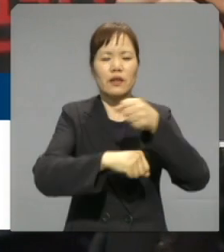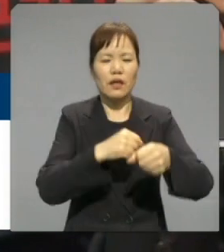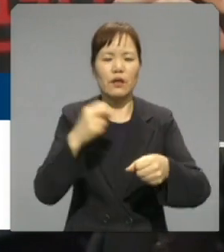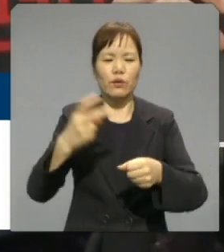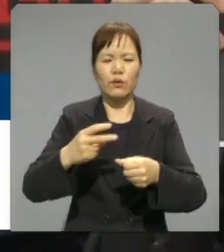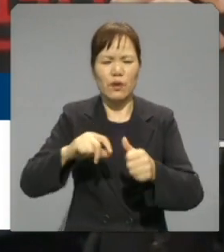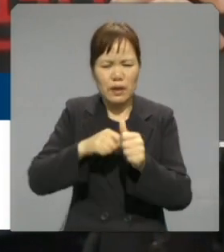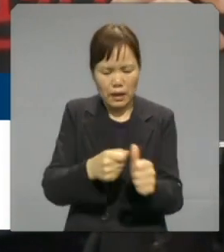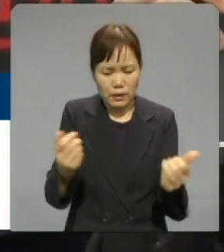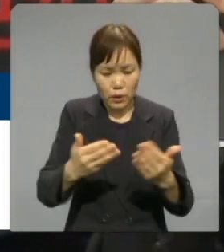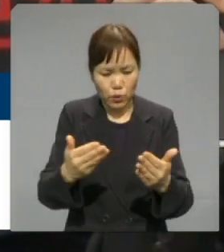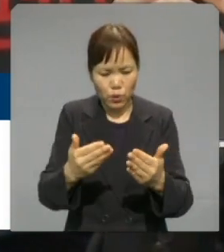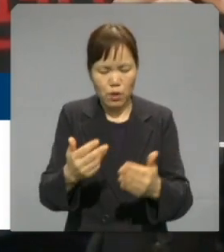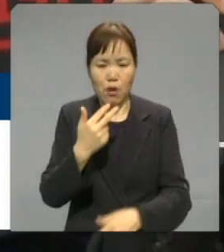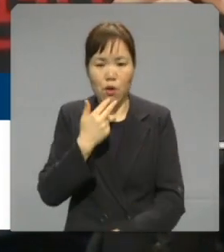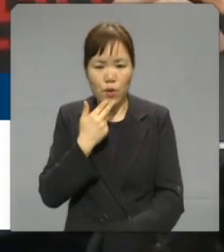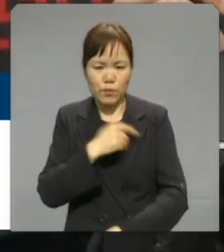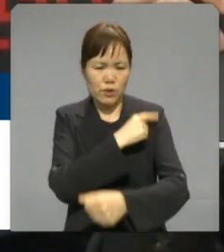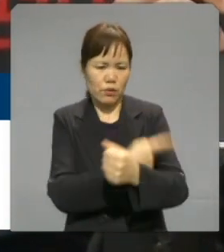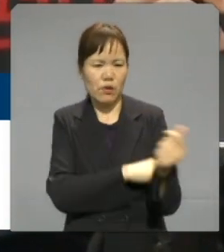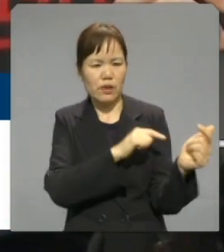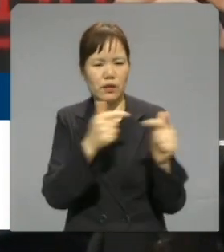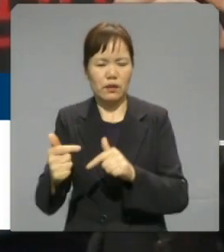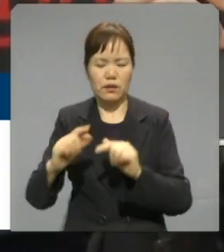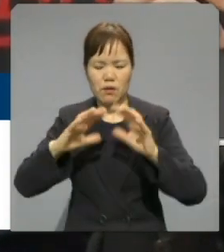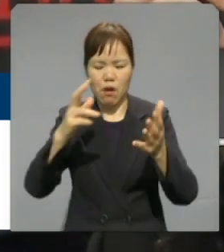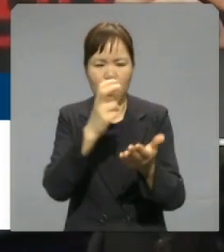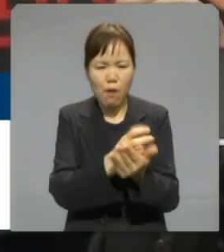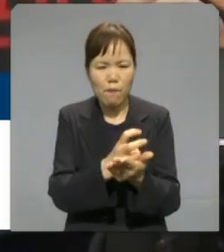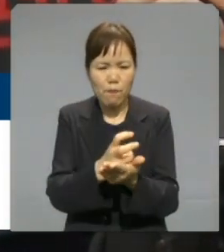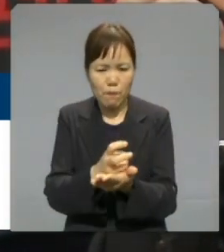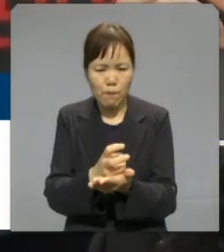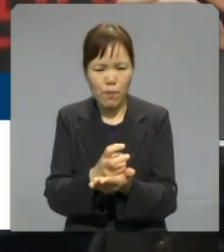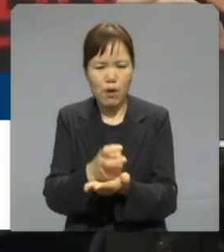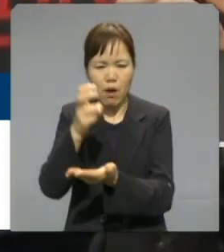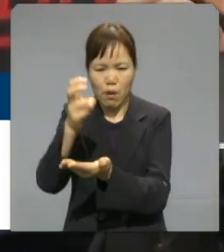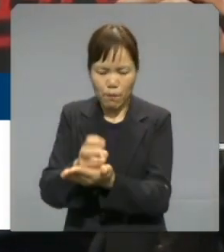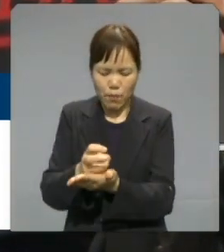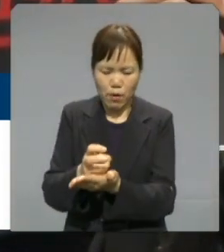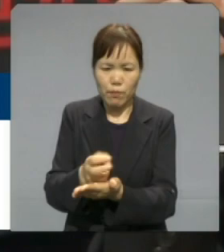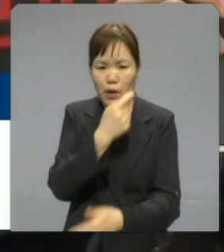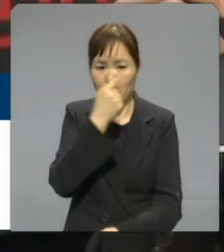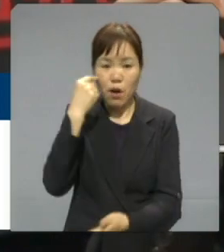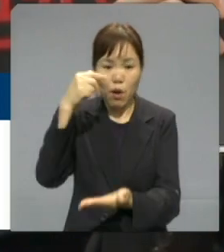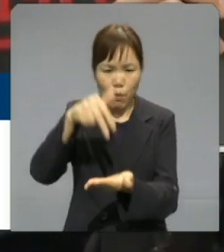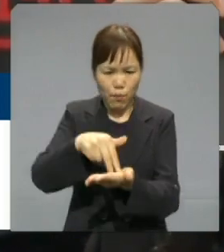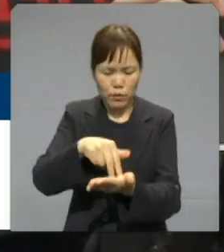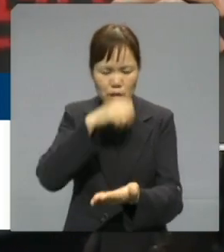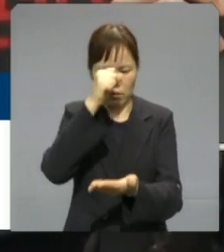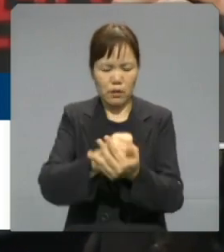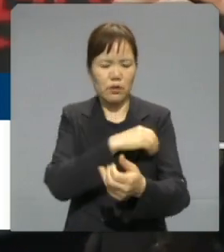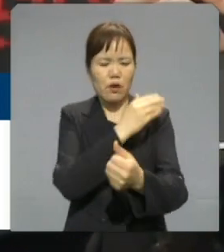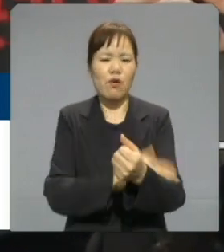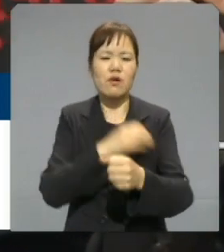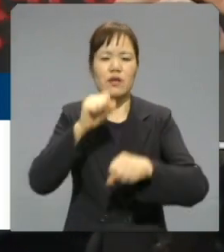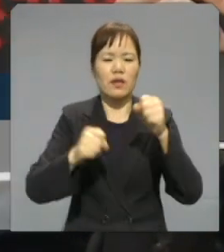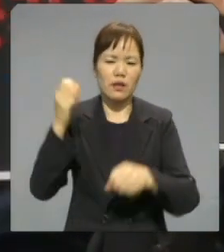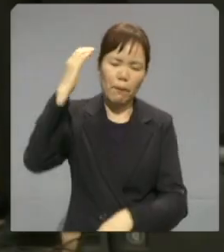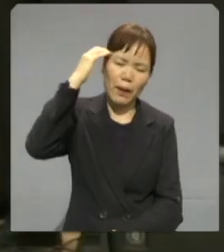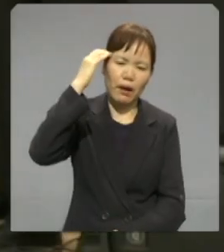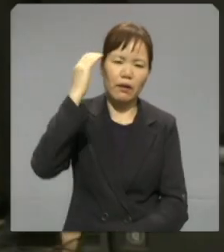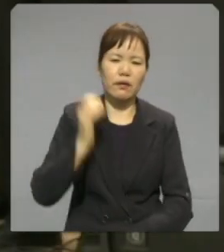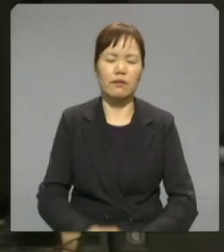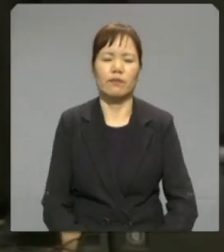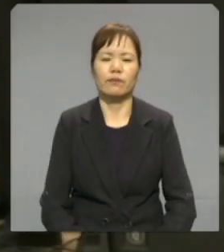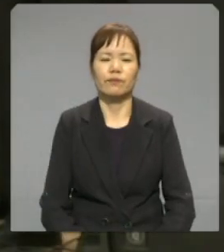그리고 강제 노을 하지 않을 권리 등 헌법과 법률에 따라 보장된 정당한 권리 행사를 방해한